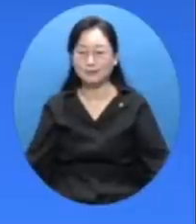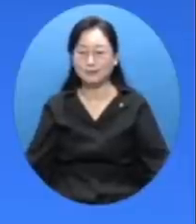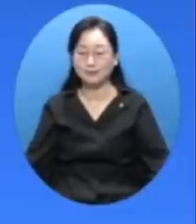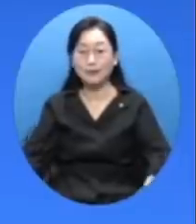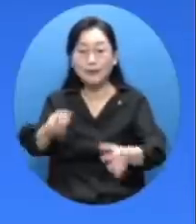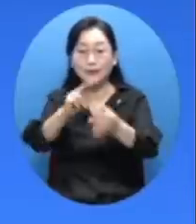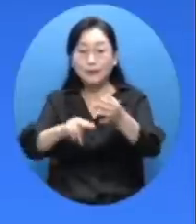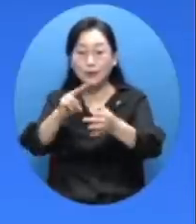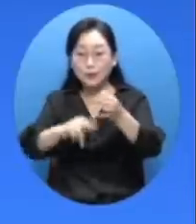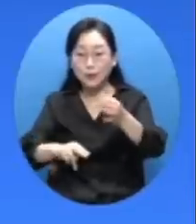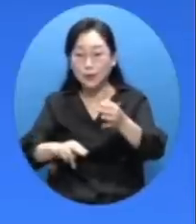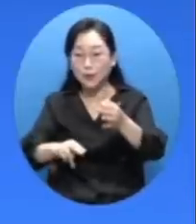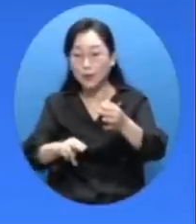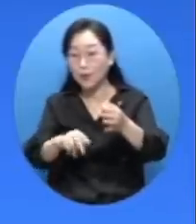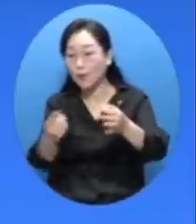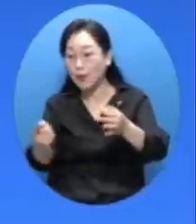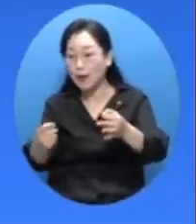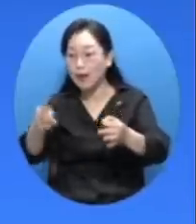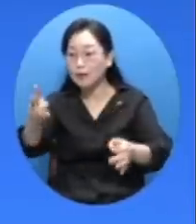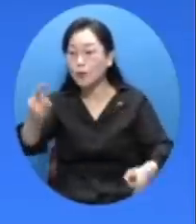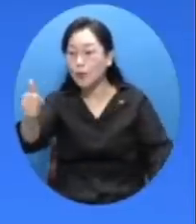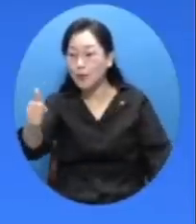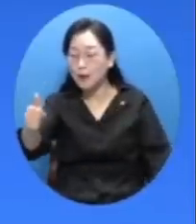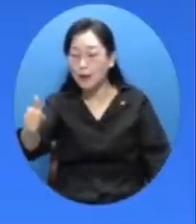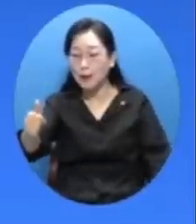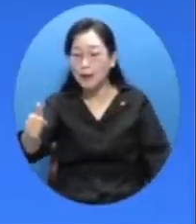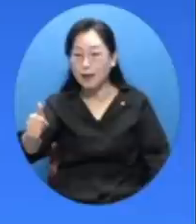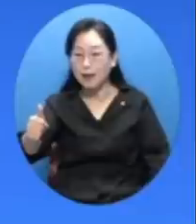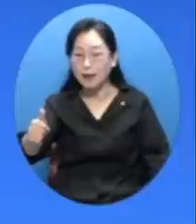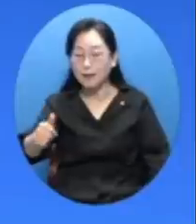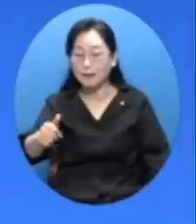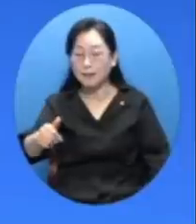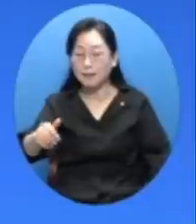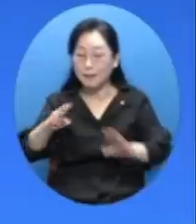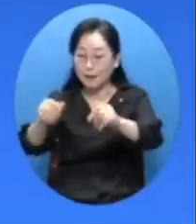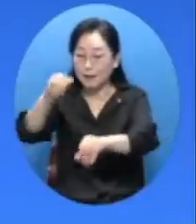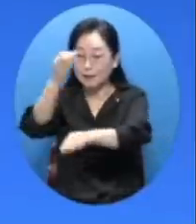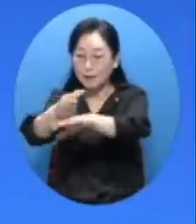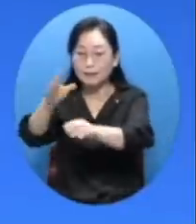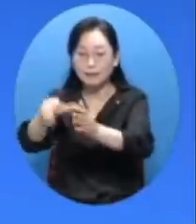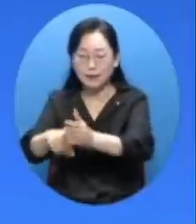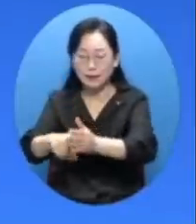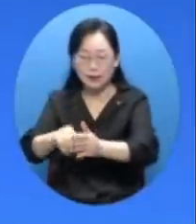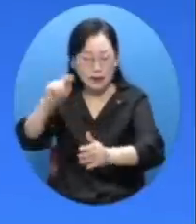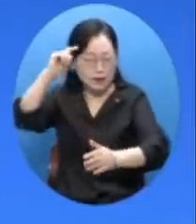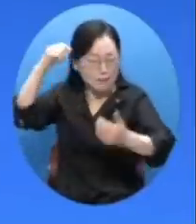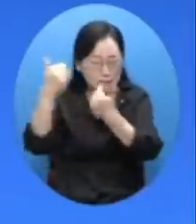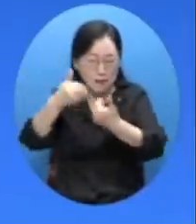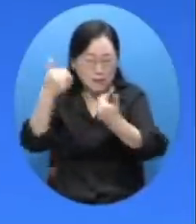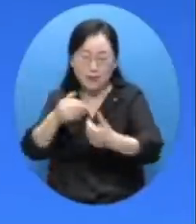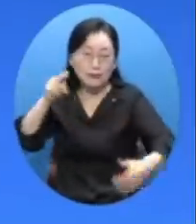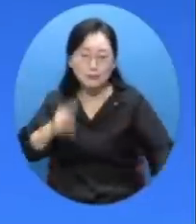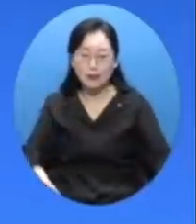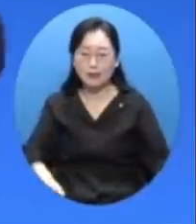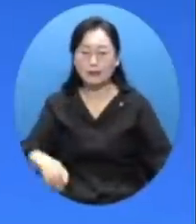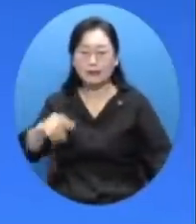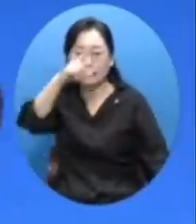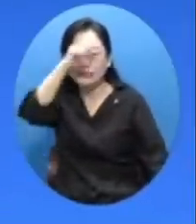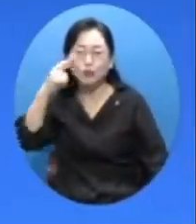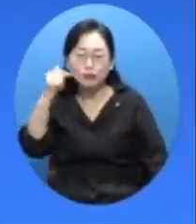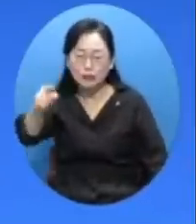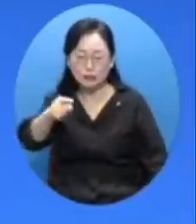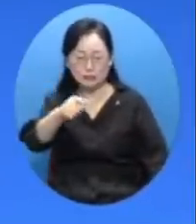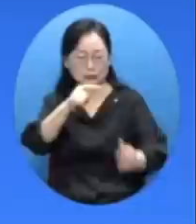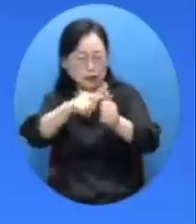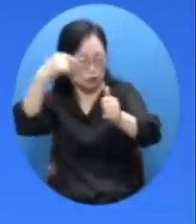여의도 유산 빌딩 옆에 2,500평 땅을 살 때도 얼마나 반대가 심한지 이영 목사님 뭔가 좀 이상한 것